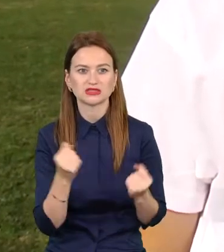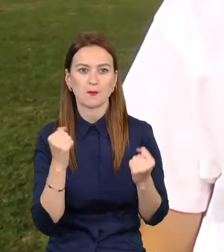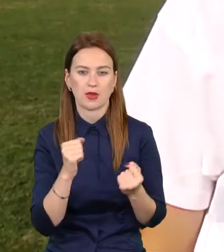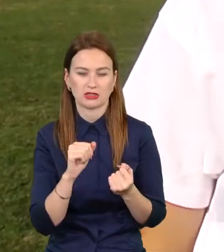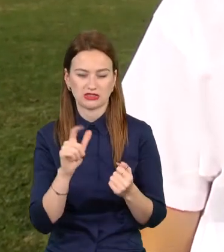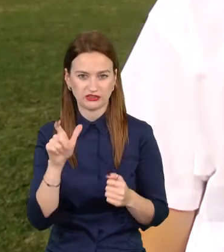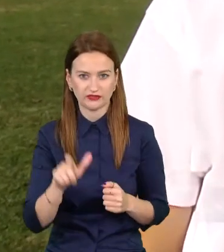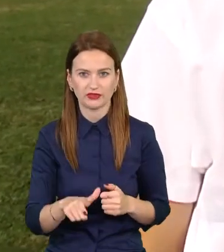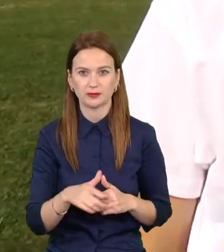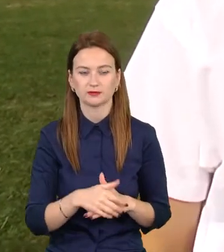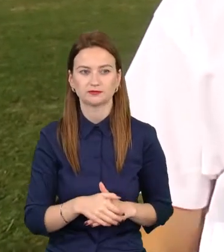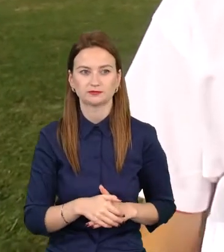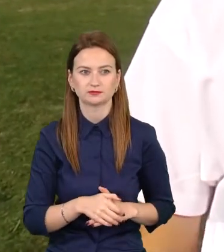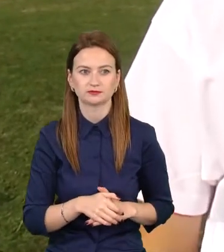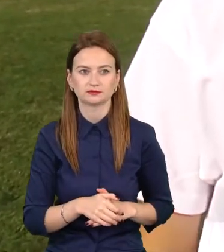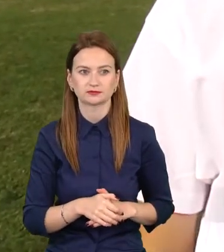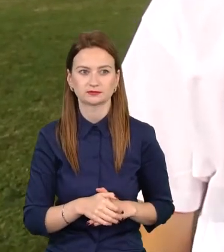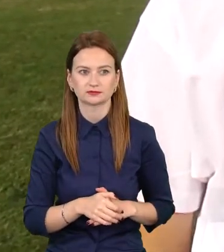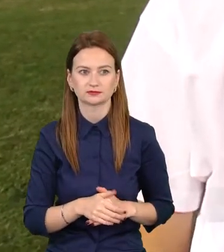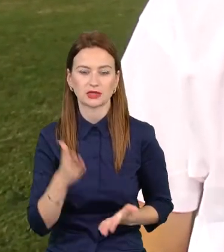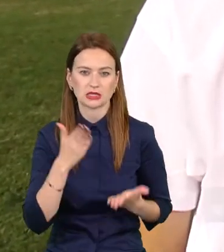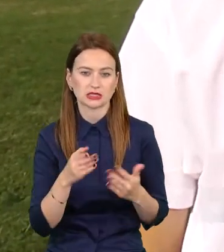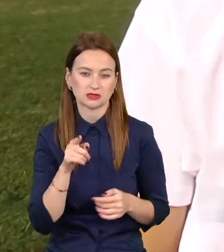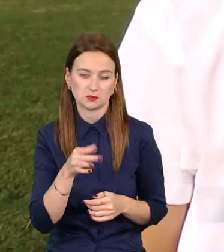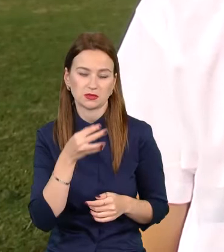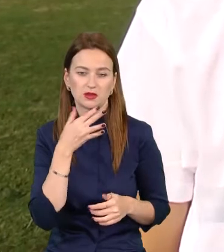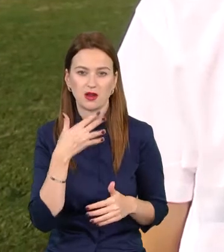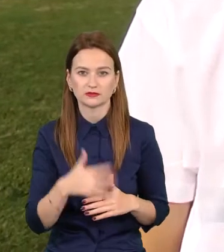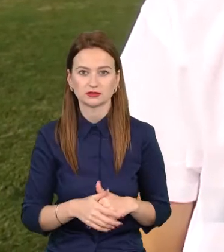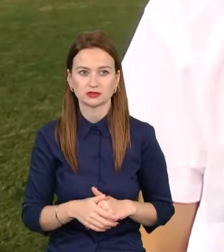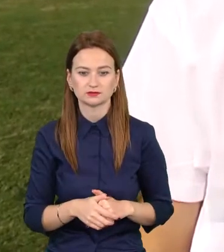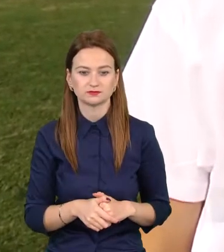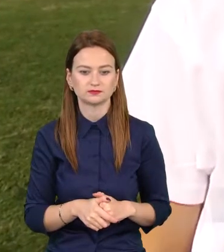спортивным, если это тебе нравится.